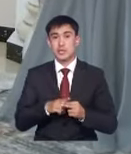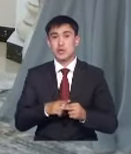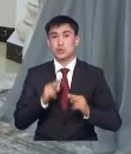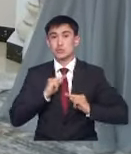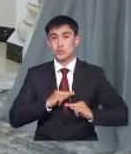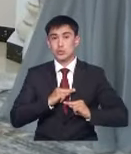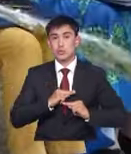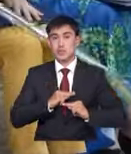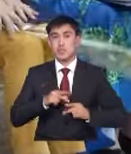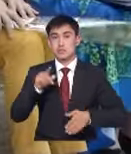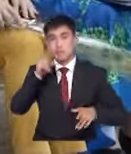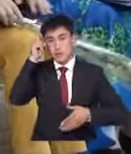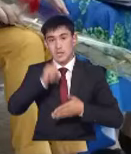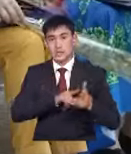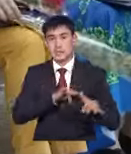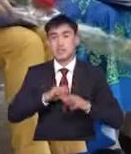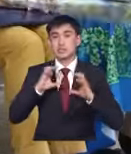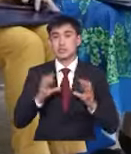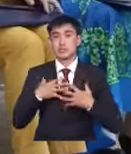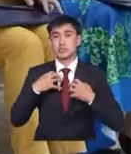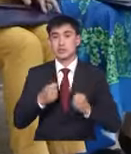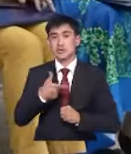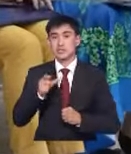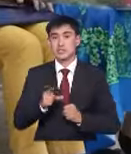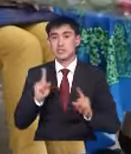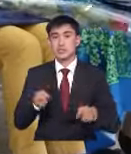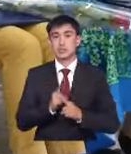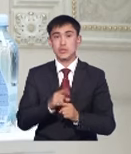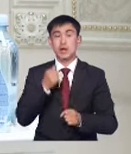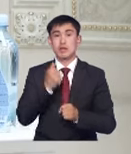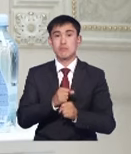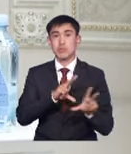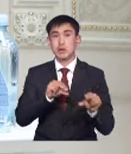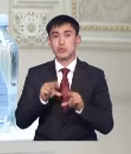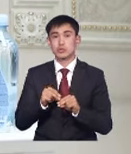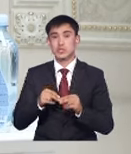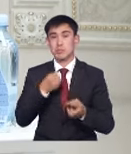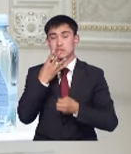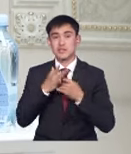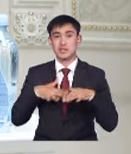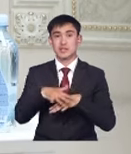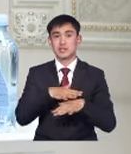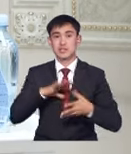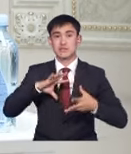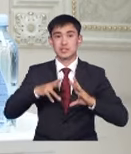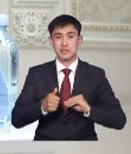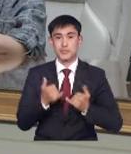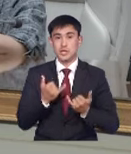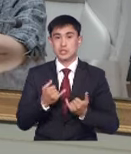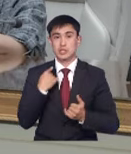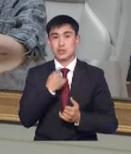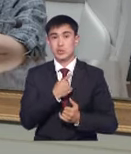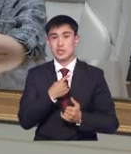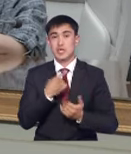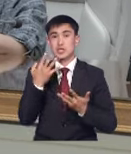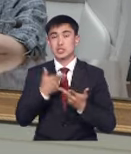неутомимый труд и преданность делу, забота о здоровье граждан создают основу для благополучия и процветания нации в целом. Сейчас в